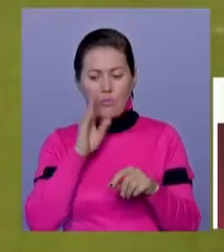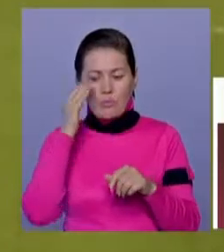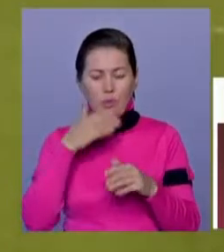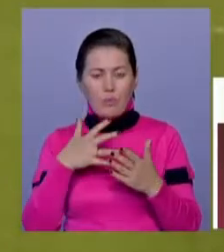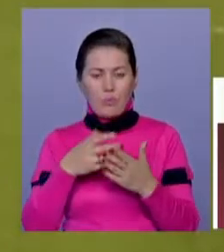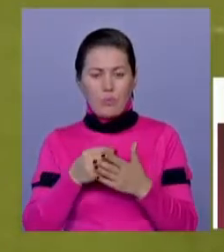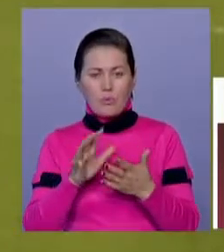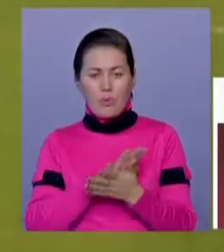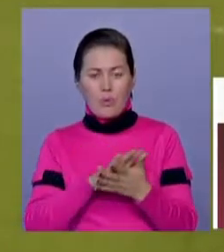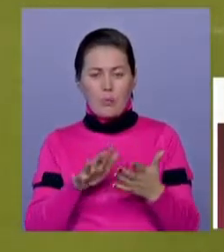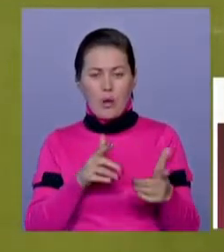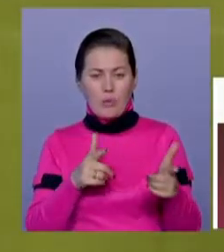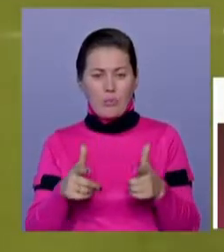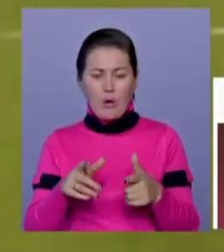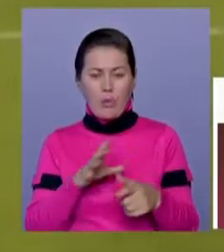Олар тегін дайындалады.